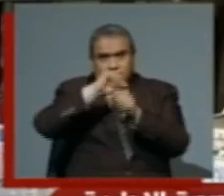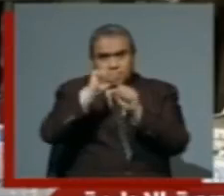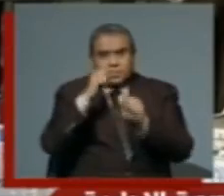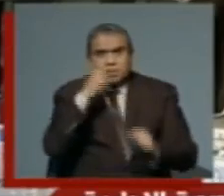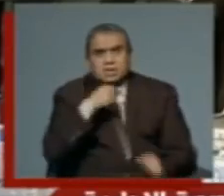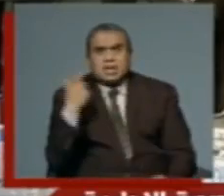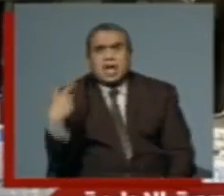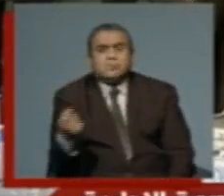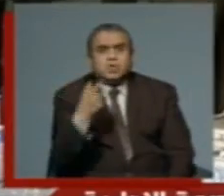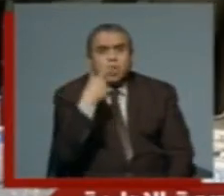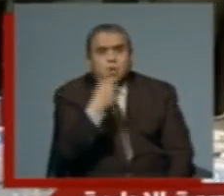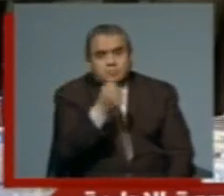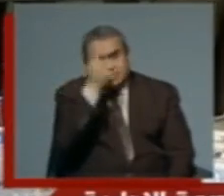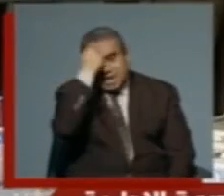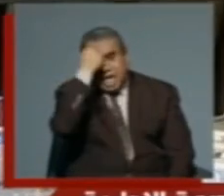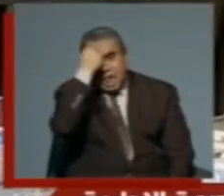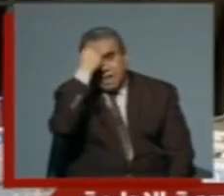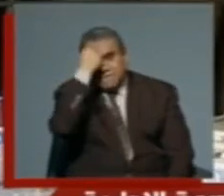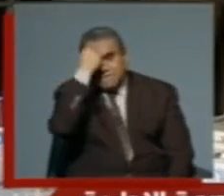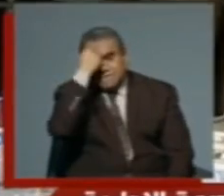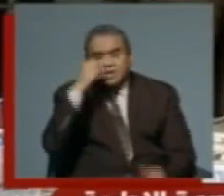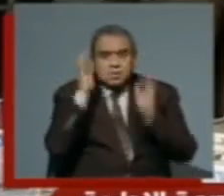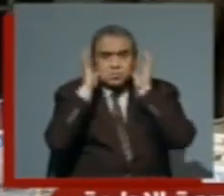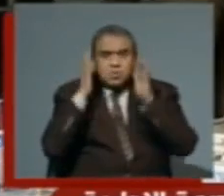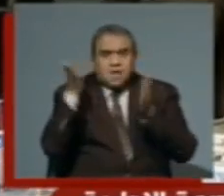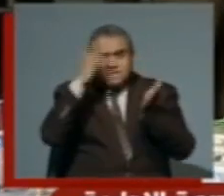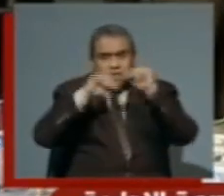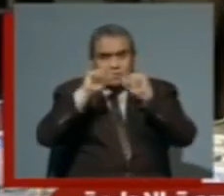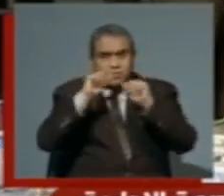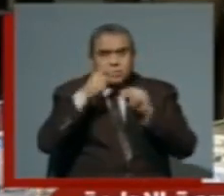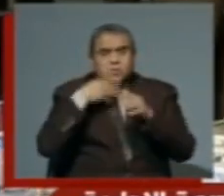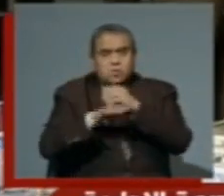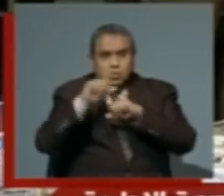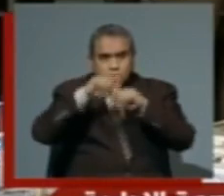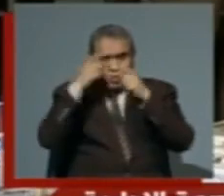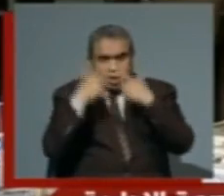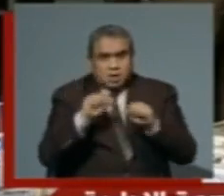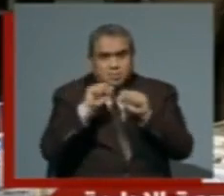الف مصلى وعندنا المسجد نفسه